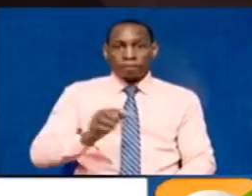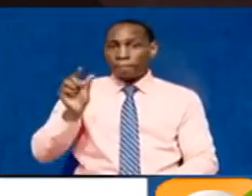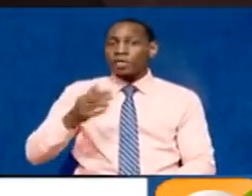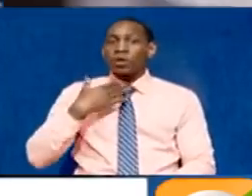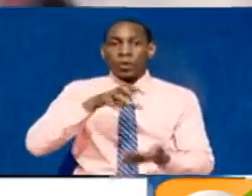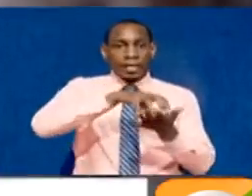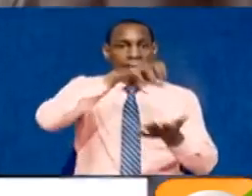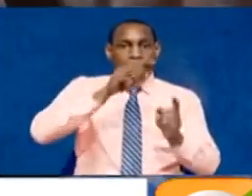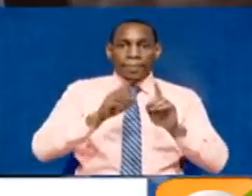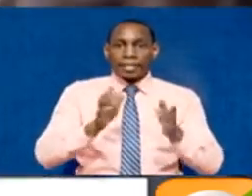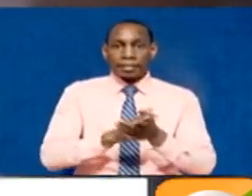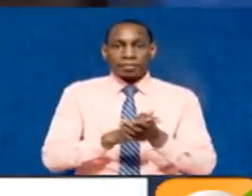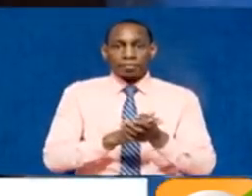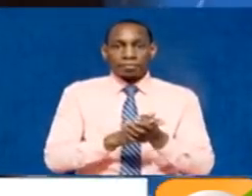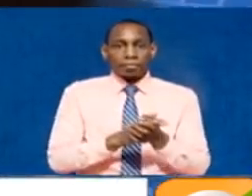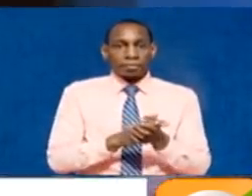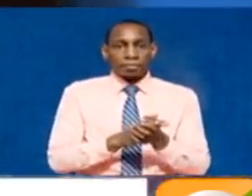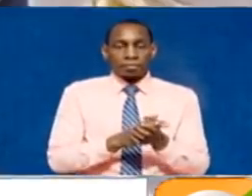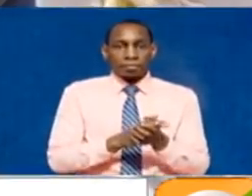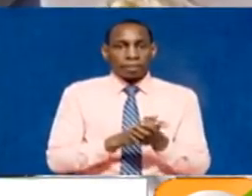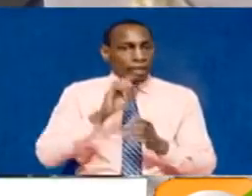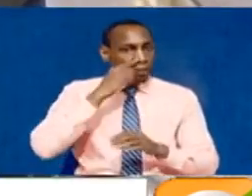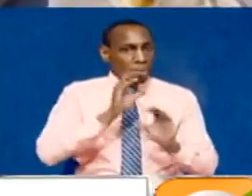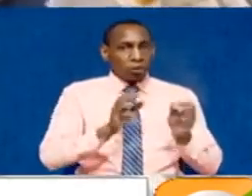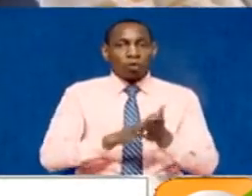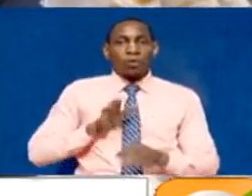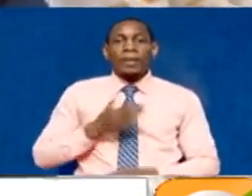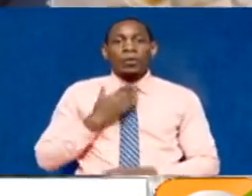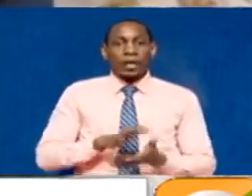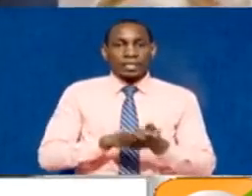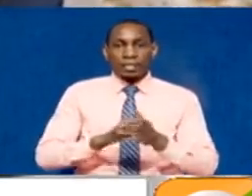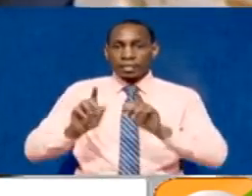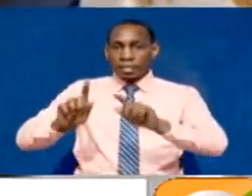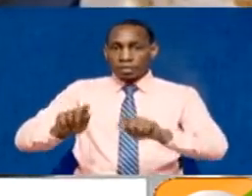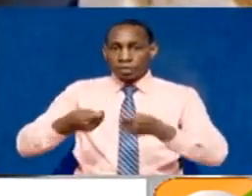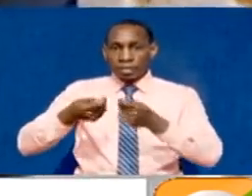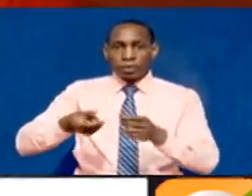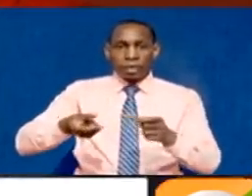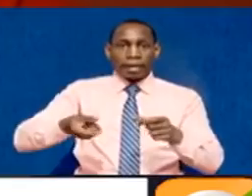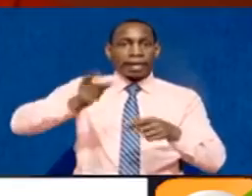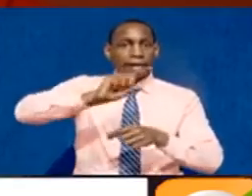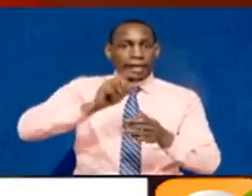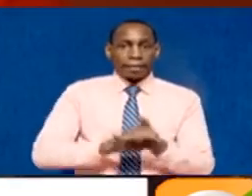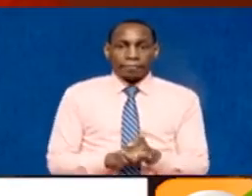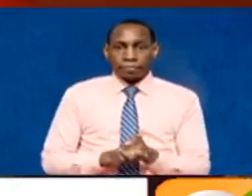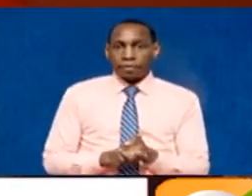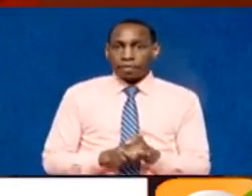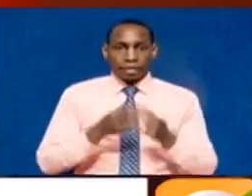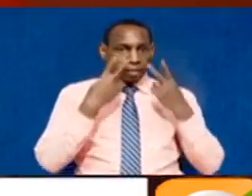anataka keki na haitaki plain, sana sana wanawake watataka kiatu kando. Sasa